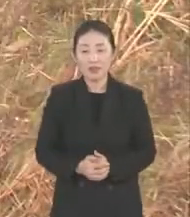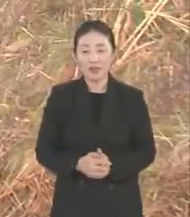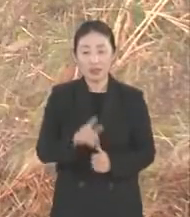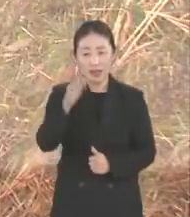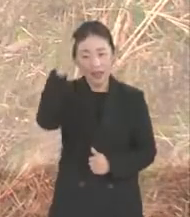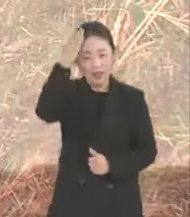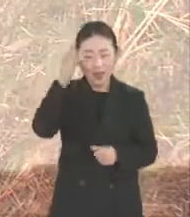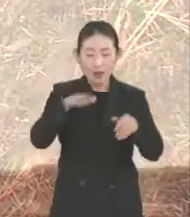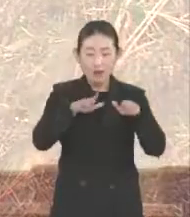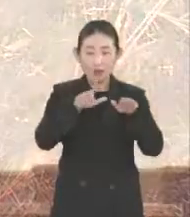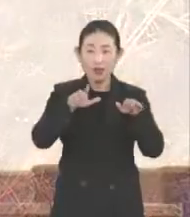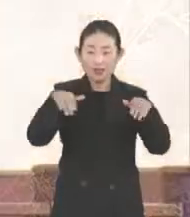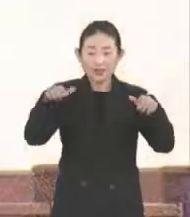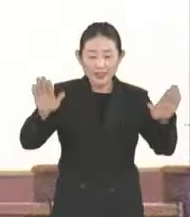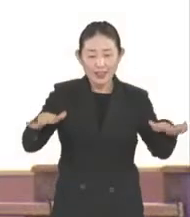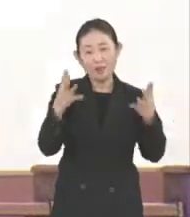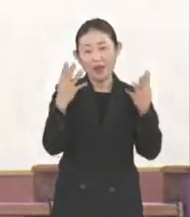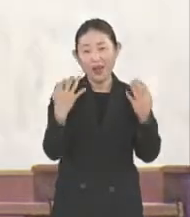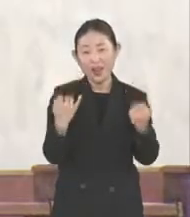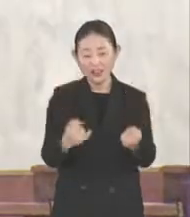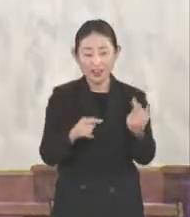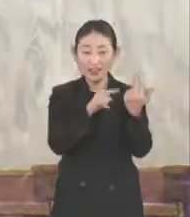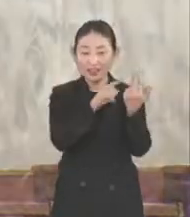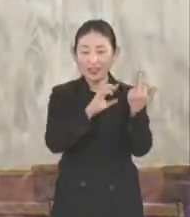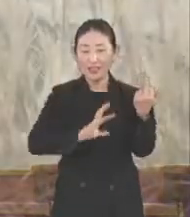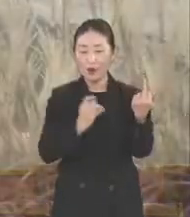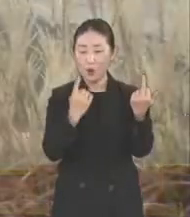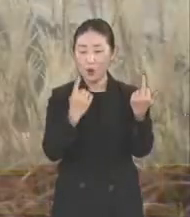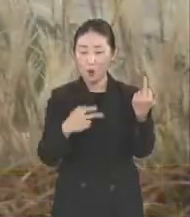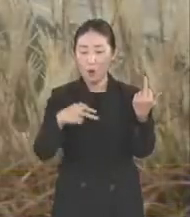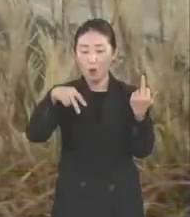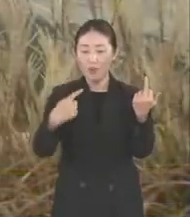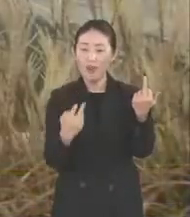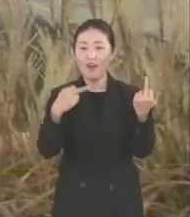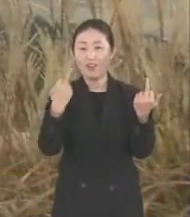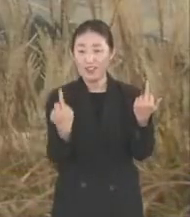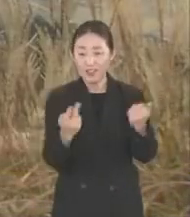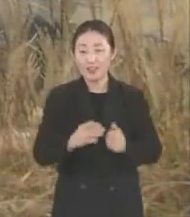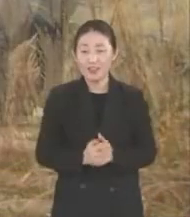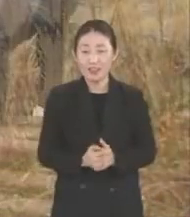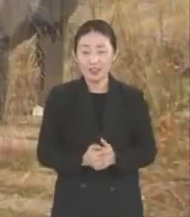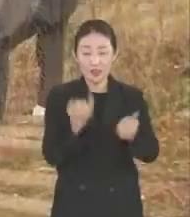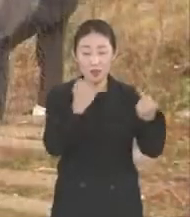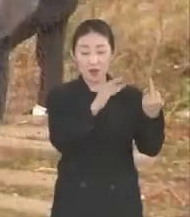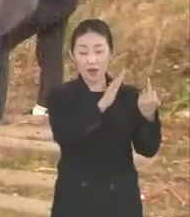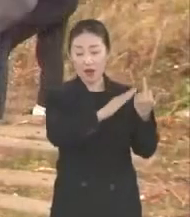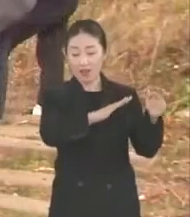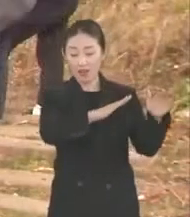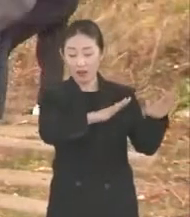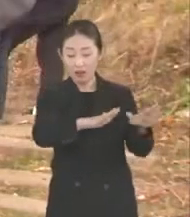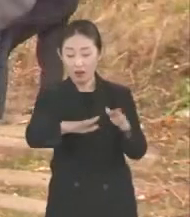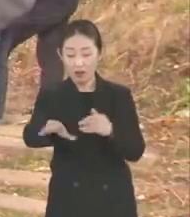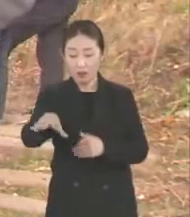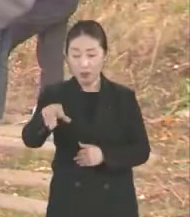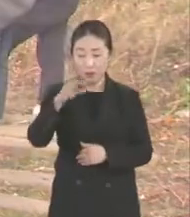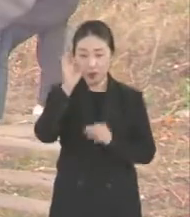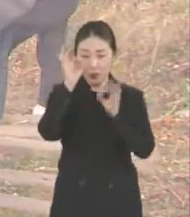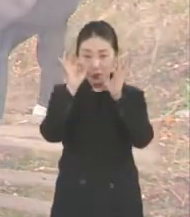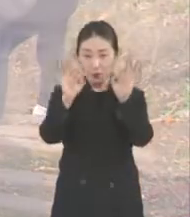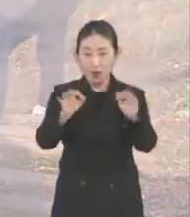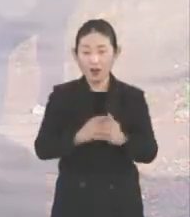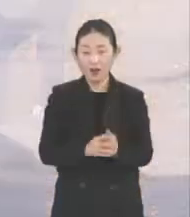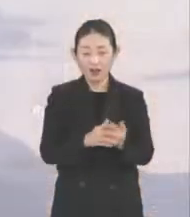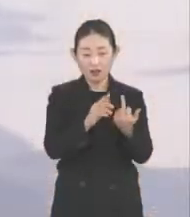까마귀가 많아 이름붙은 오서산의 정상에서면 서해 등대라는 별칭처럼 바다를 한눈에 조망할 수 있습니다